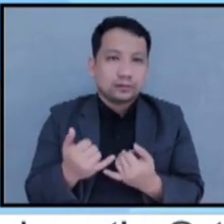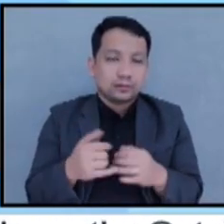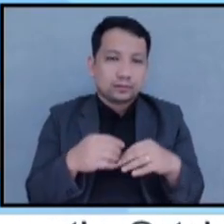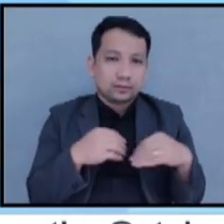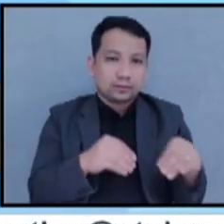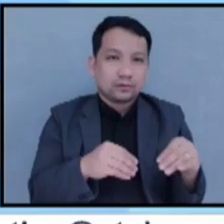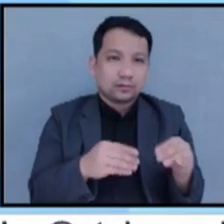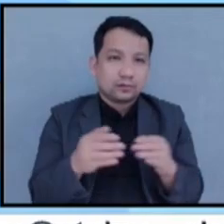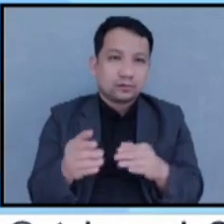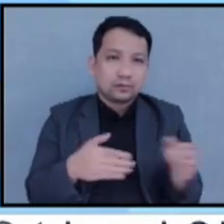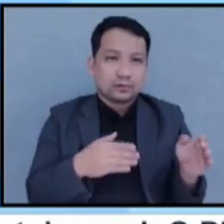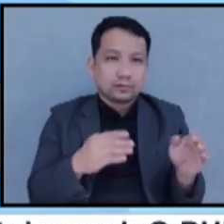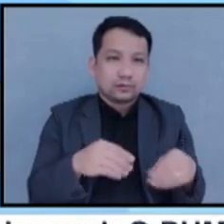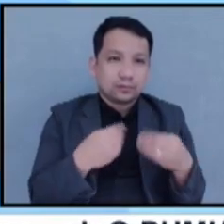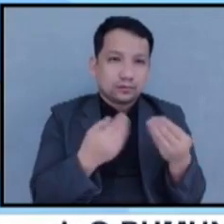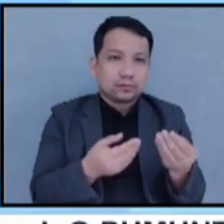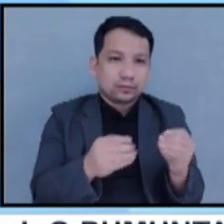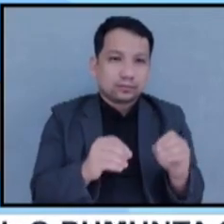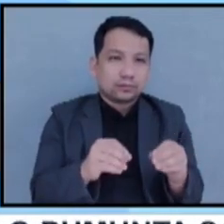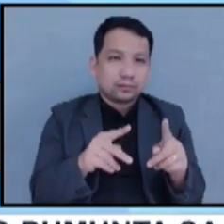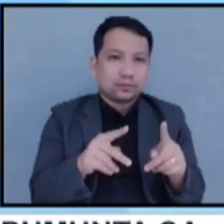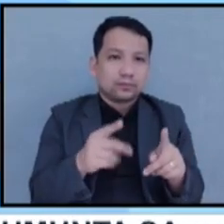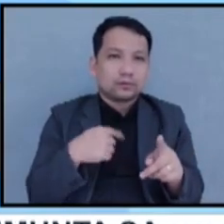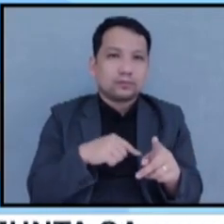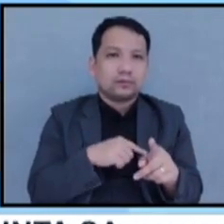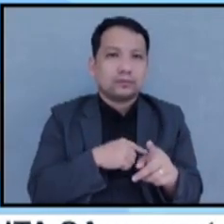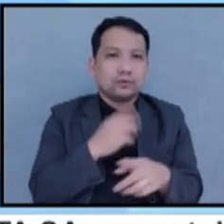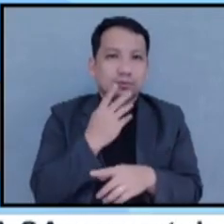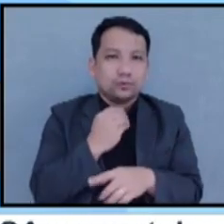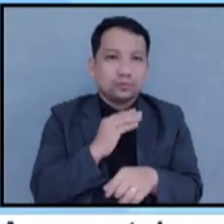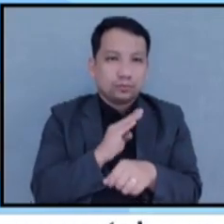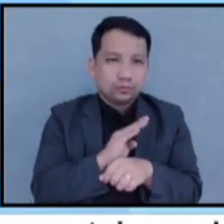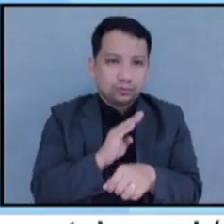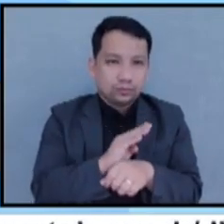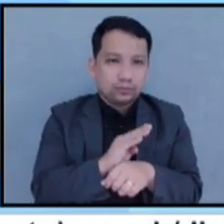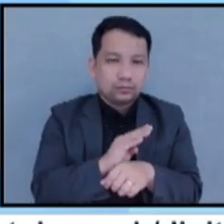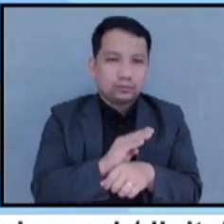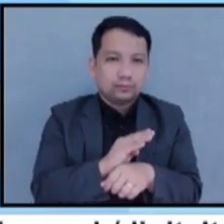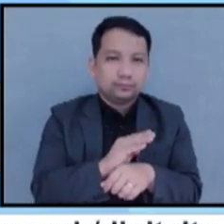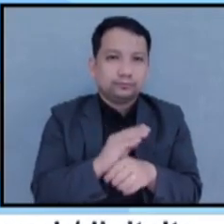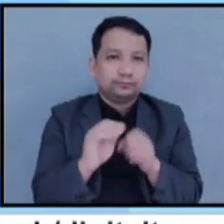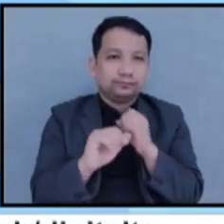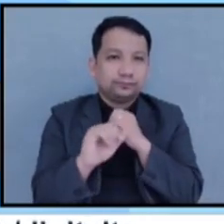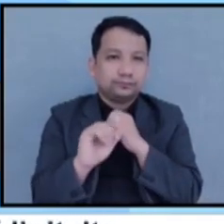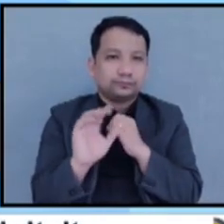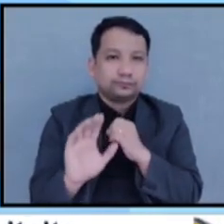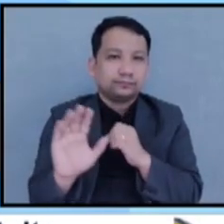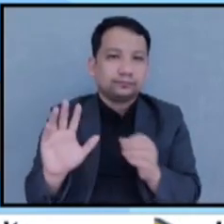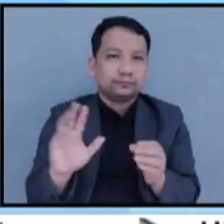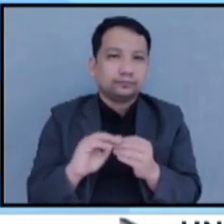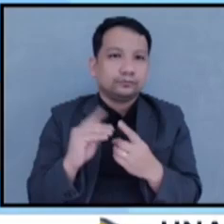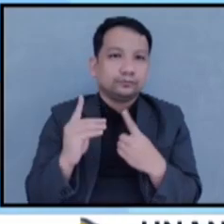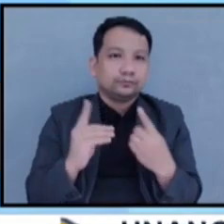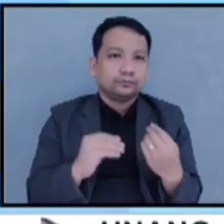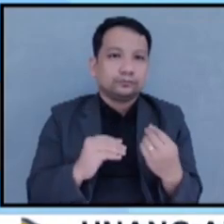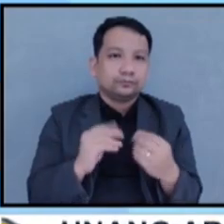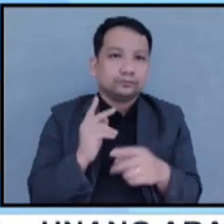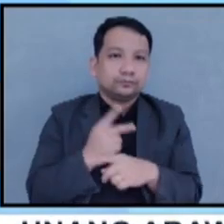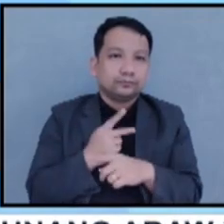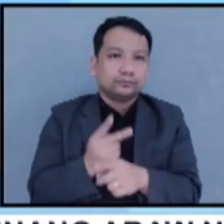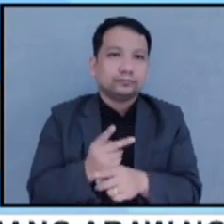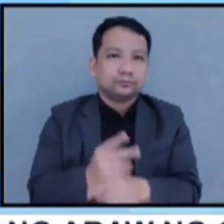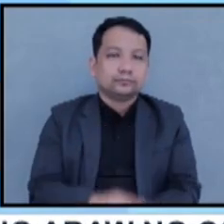marketing platform na nagbibigay oportunidad sa ating mga nagnenegosyo na ma-promote po yung kanilang mga ginagawang mga